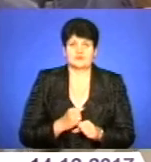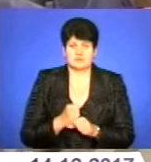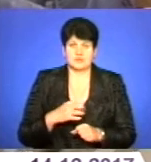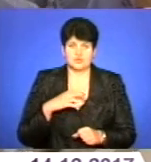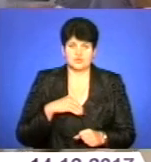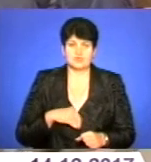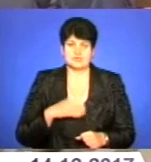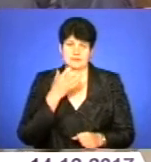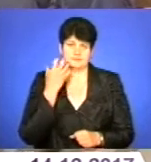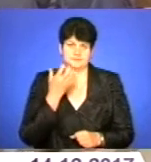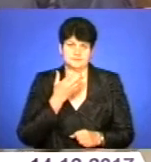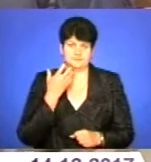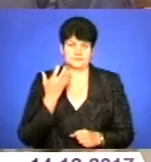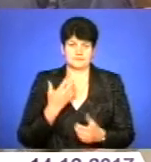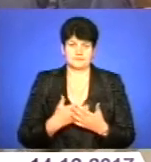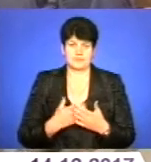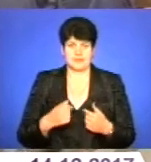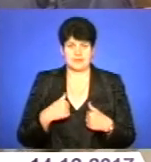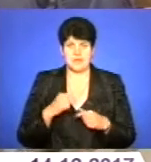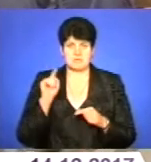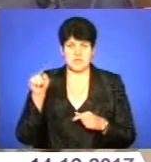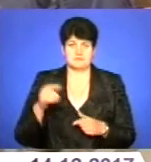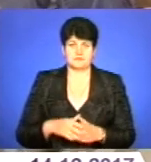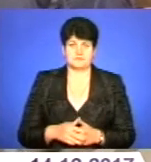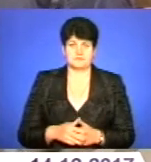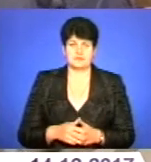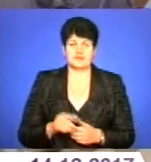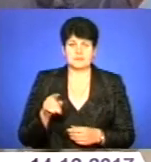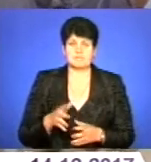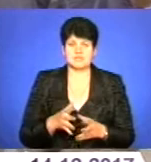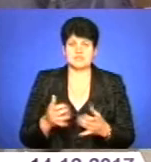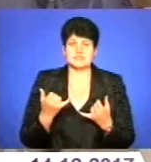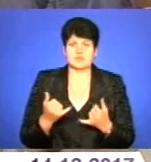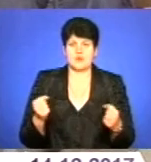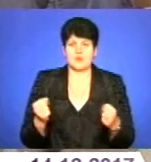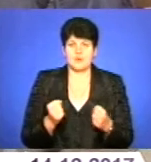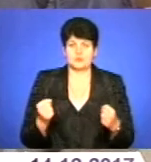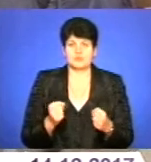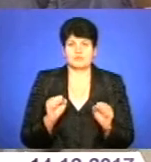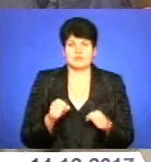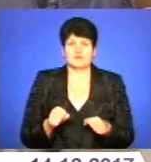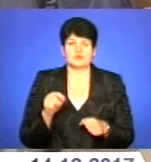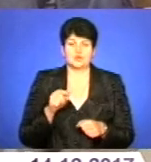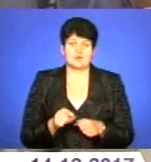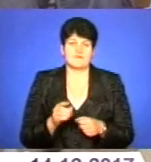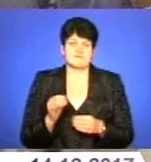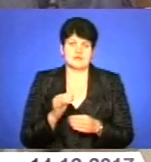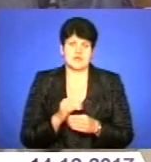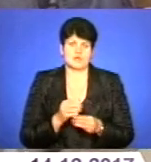душі тепліше, напевне, і нам, і їм. Тим більше зараз холода, то хоч той вареник десь